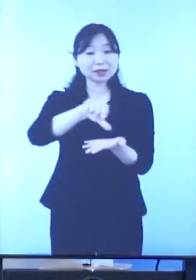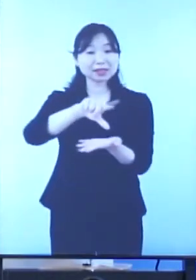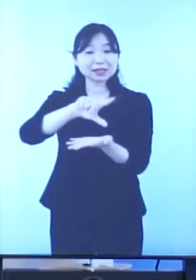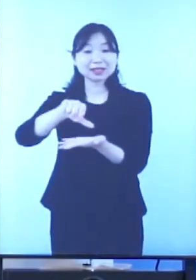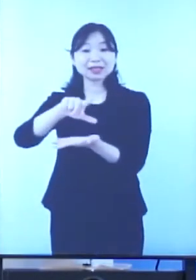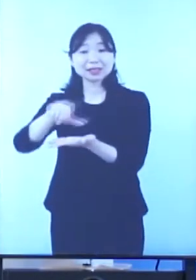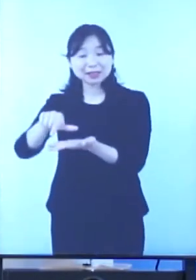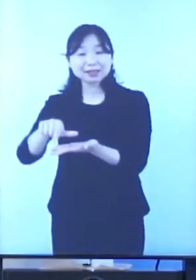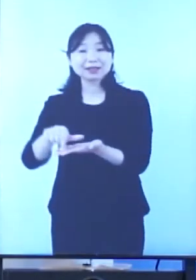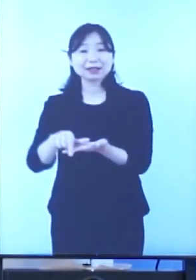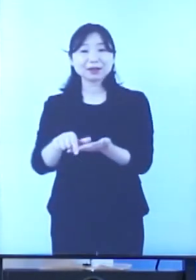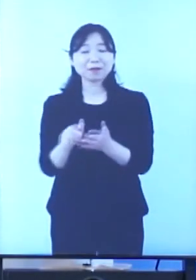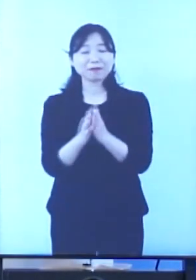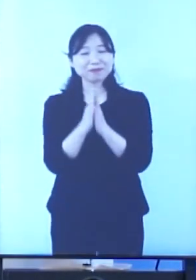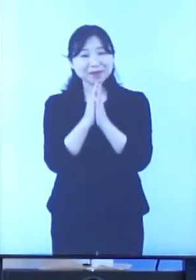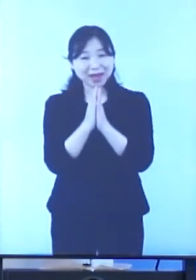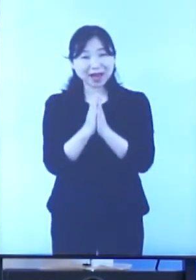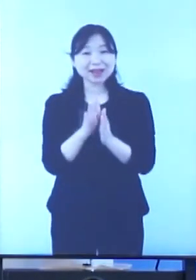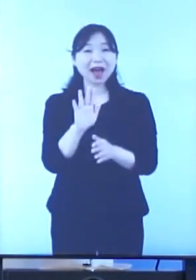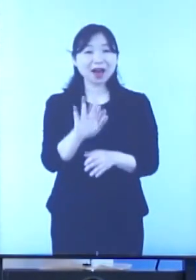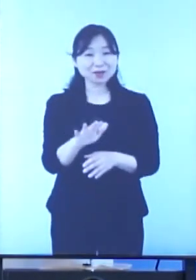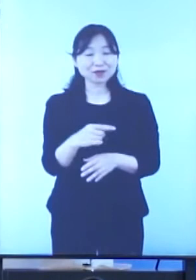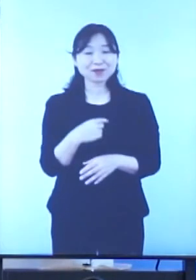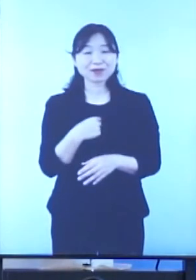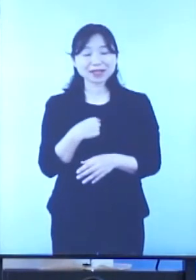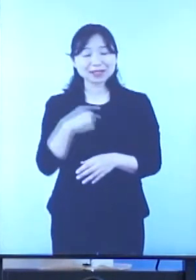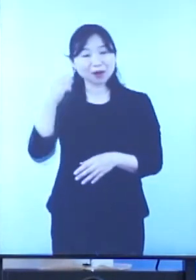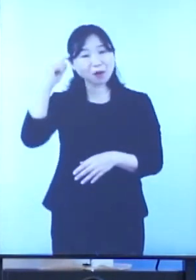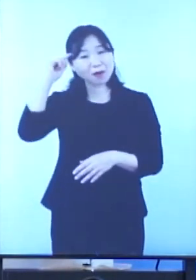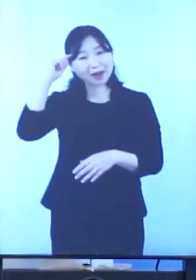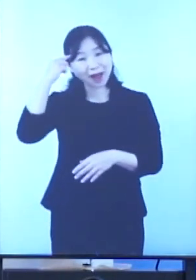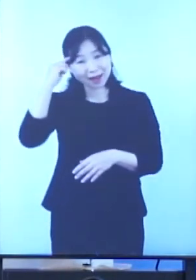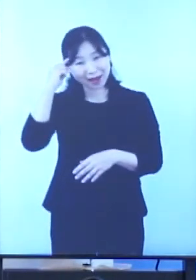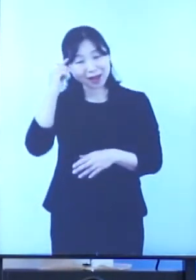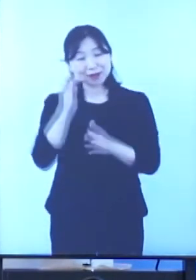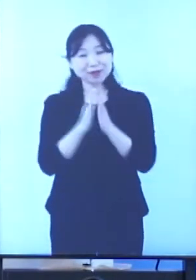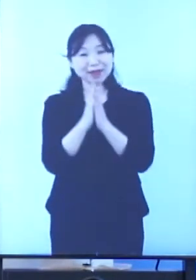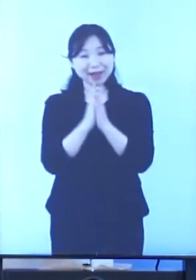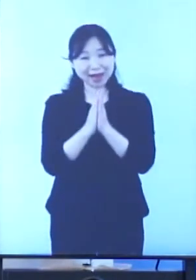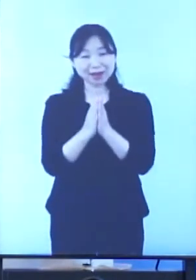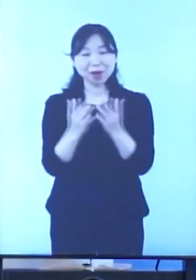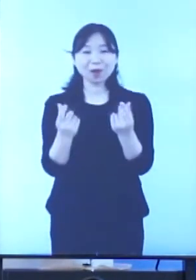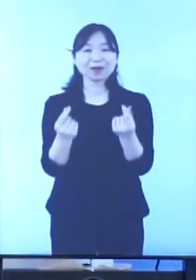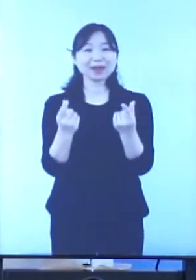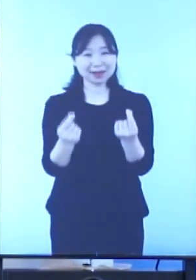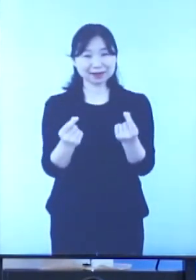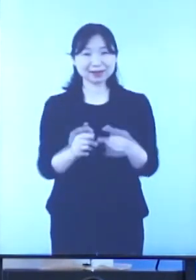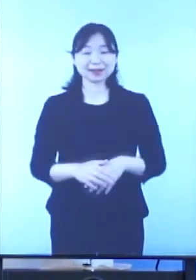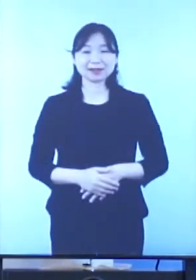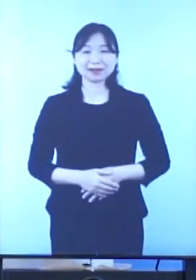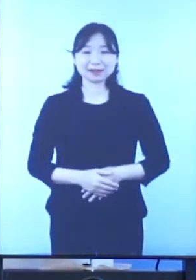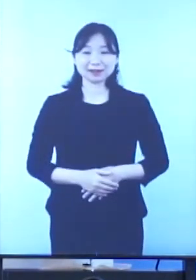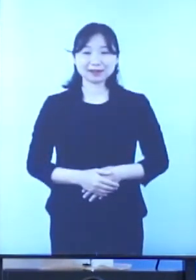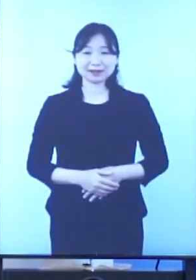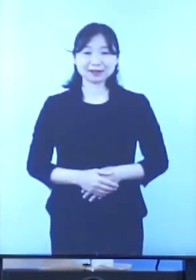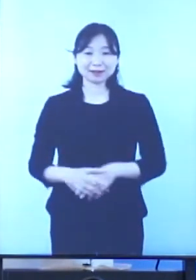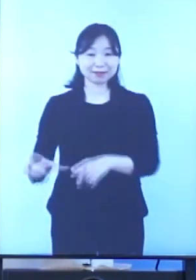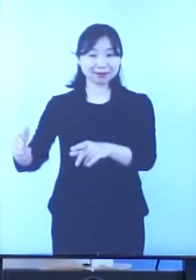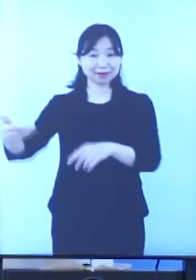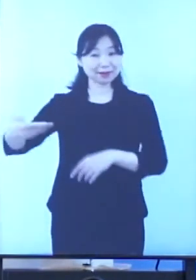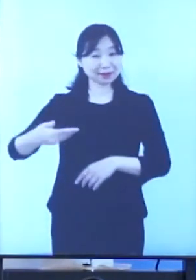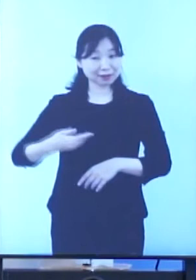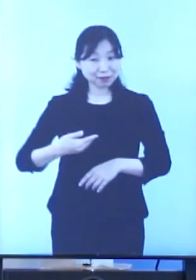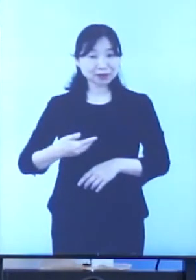父なる願いでもありますし、私が考える願いでもあります。 やはりそこの背景あるのは、